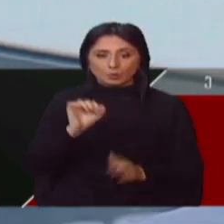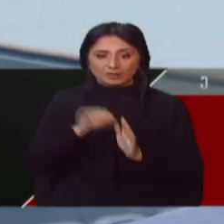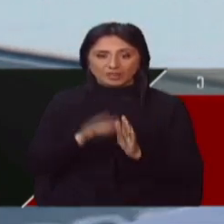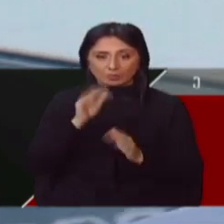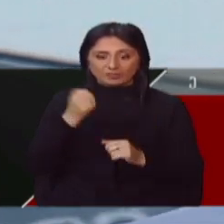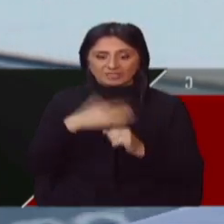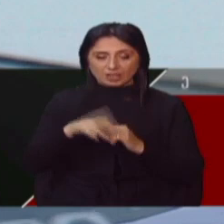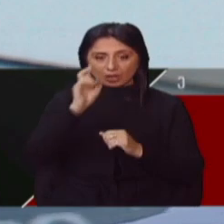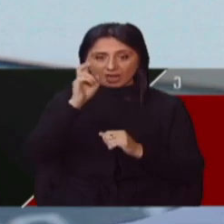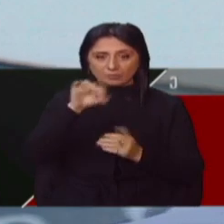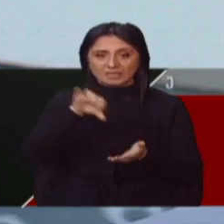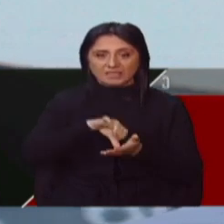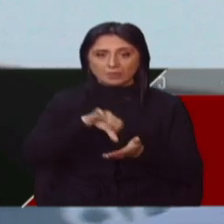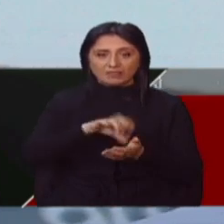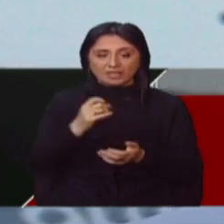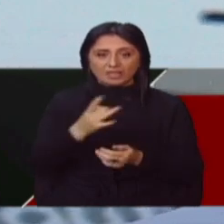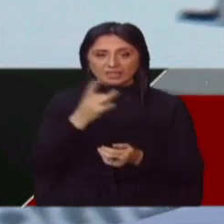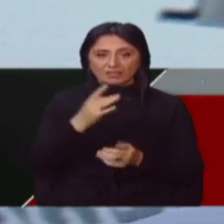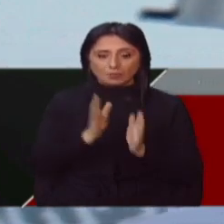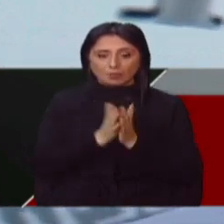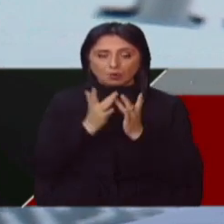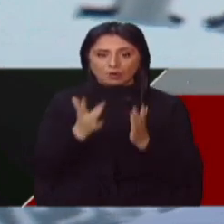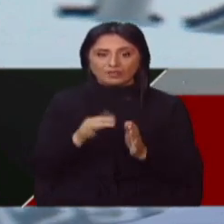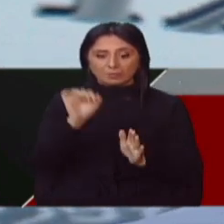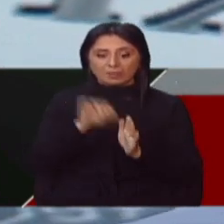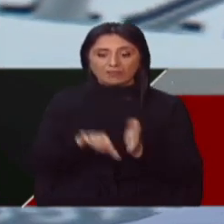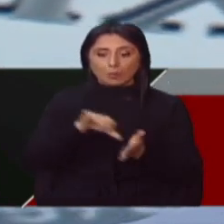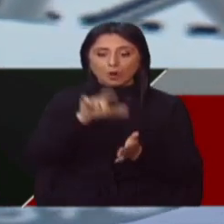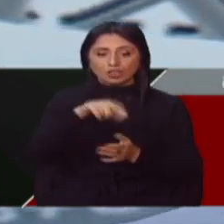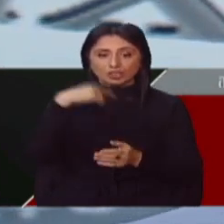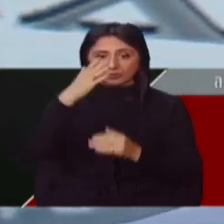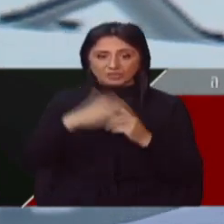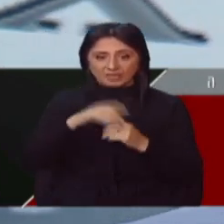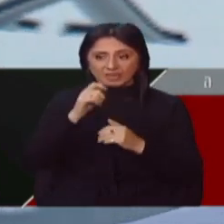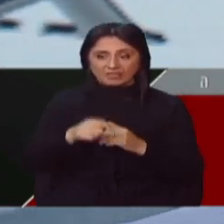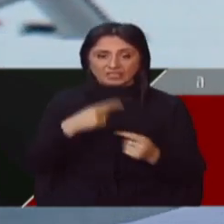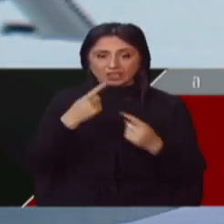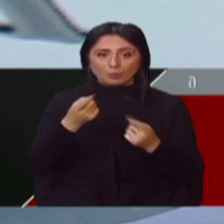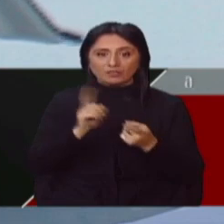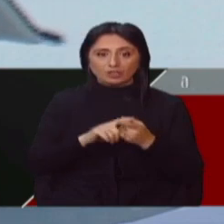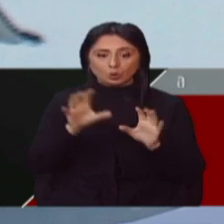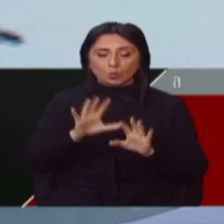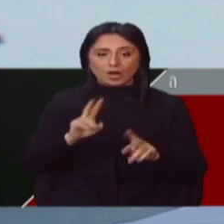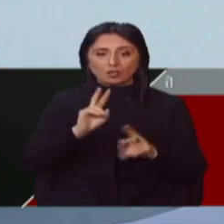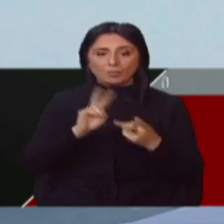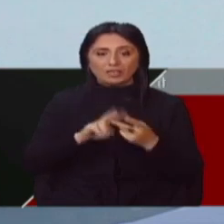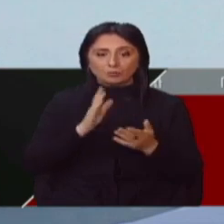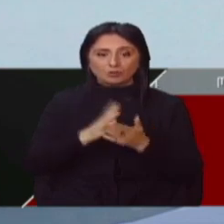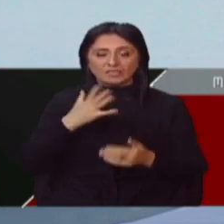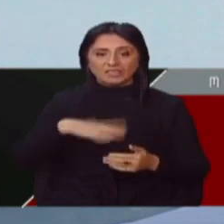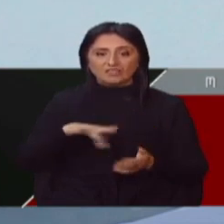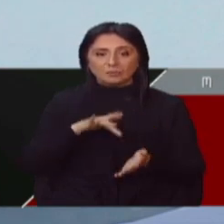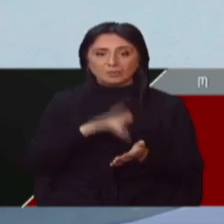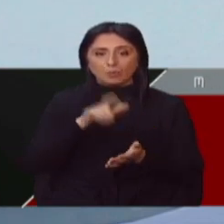ikneba. Tsentraluri khelisuflebis tsarmomadgelebi kidev ertkhel moitkhoven mqvelobashi monatsile pirebis dasjas. Msaubari shekheba ukanono patimrobashi mqopi